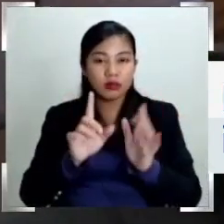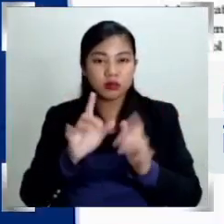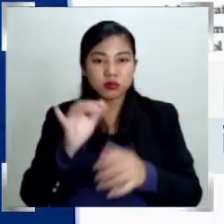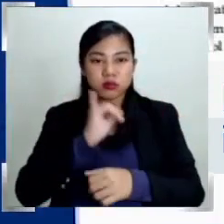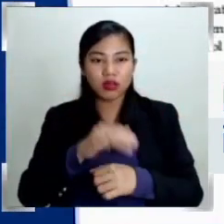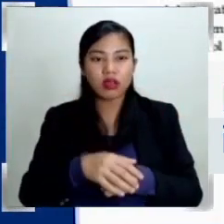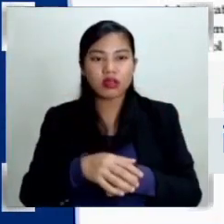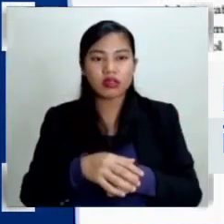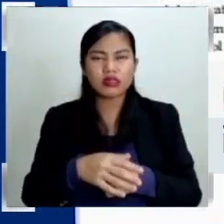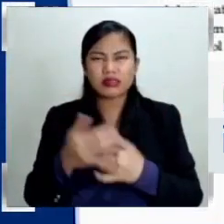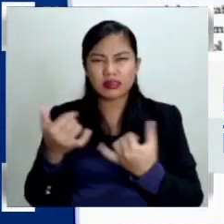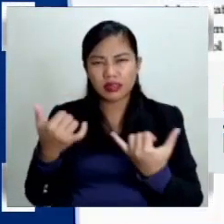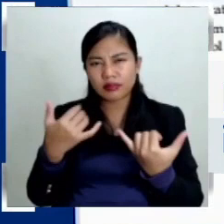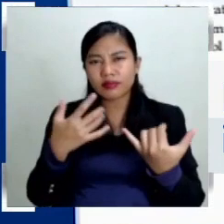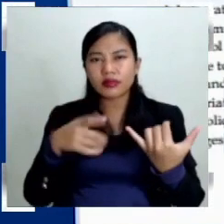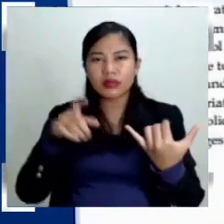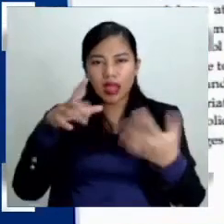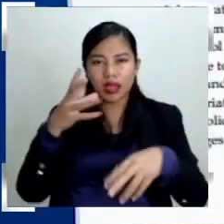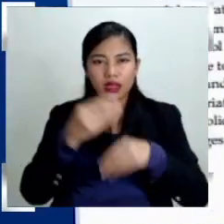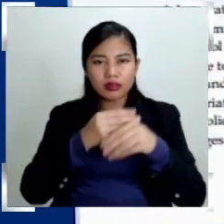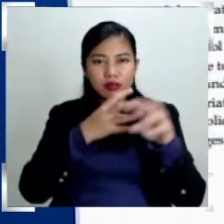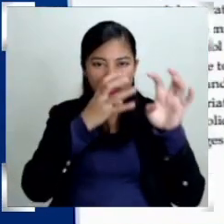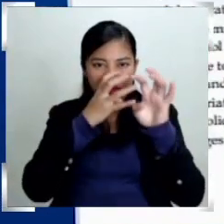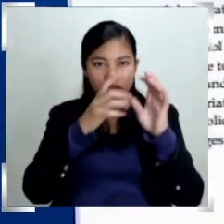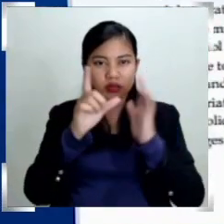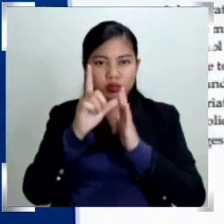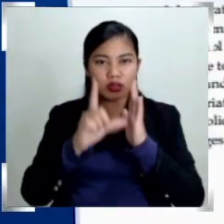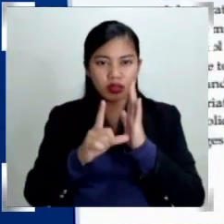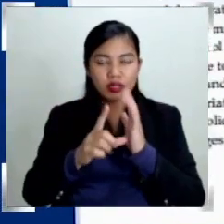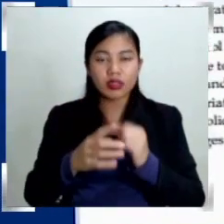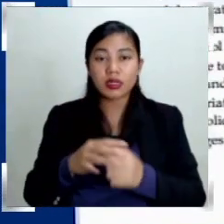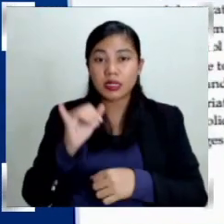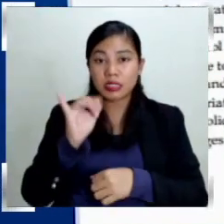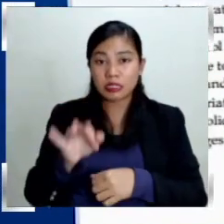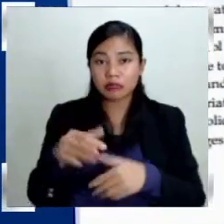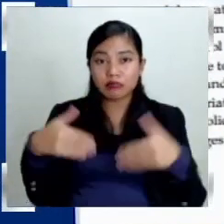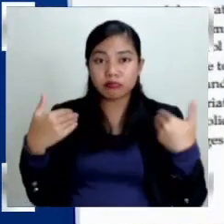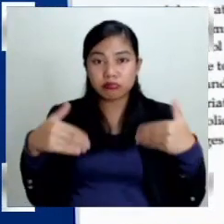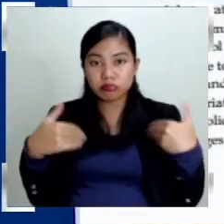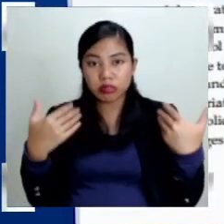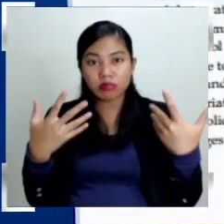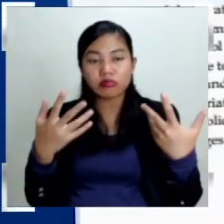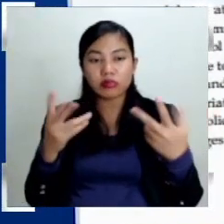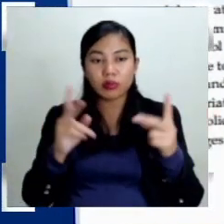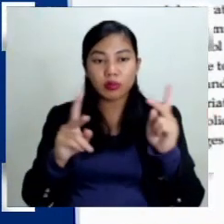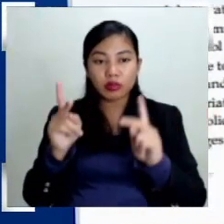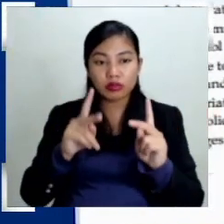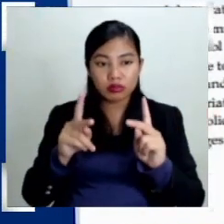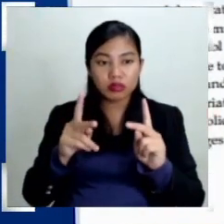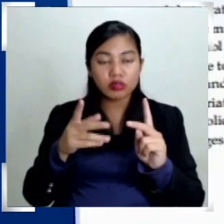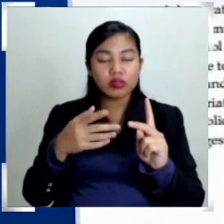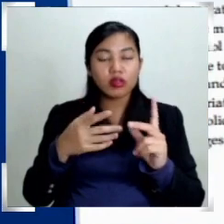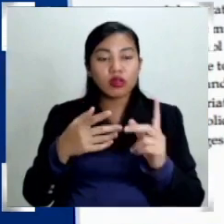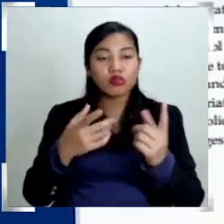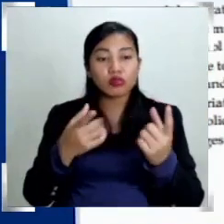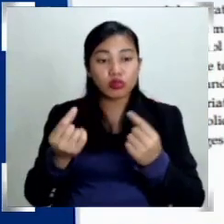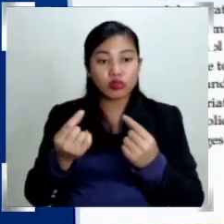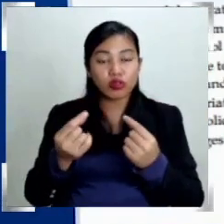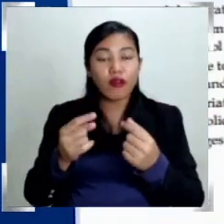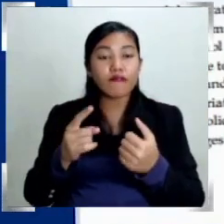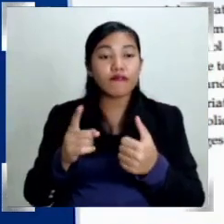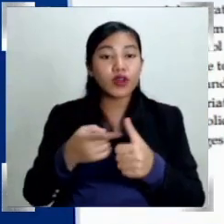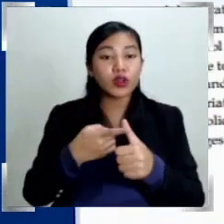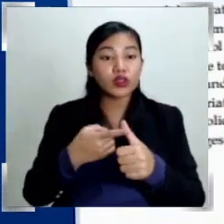pangil. Para sa mga unqualified individuals na lalabag sa first offense, sasailalim sa counseling ng